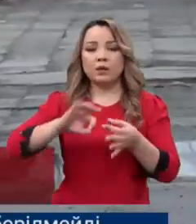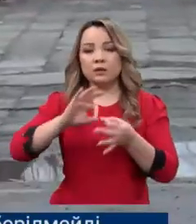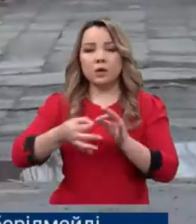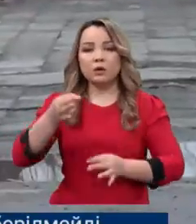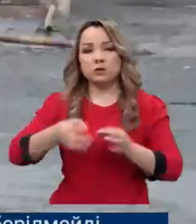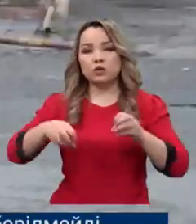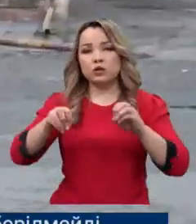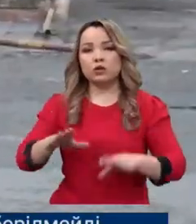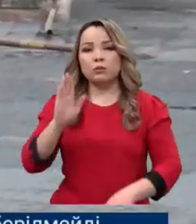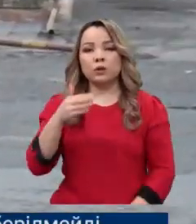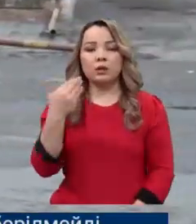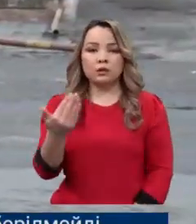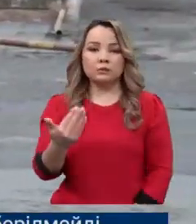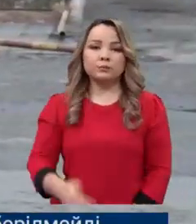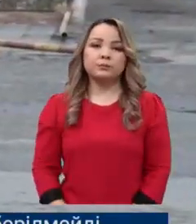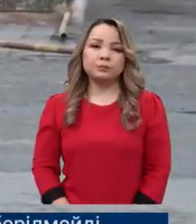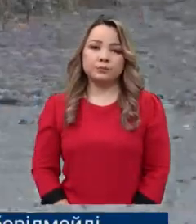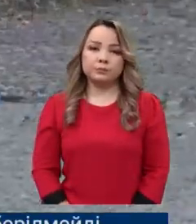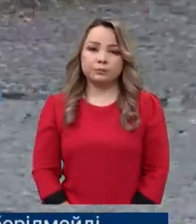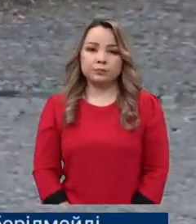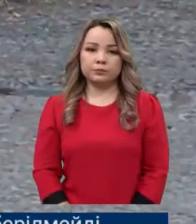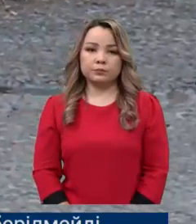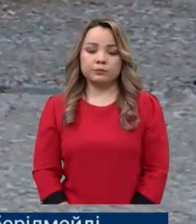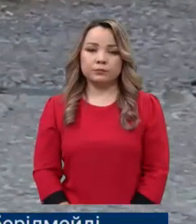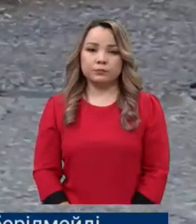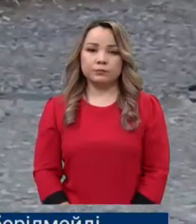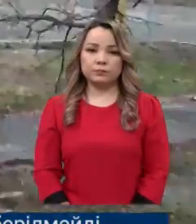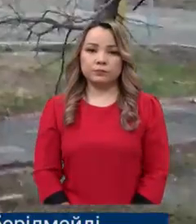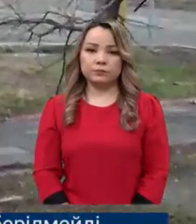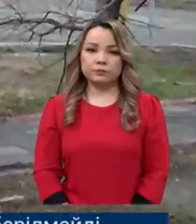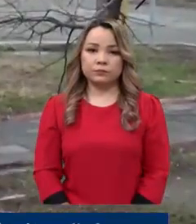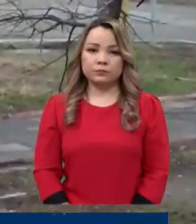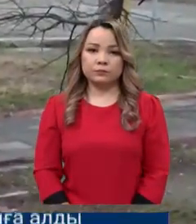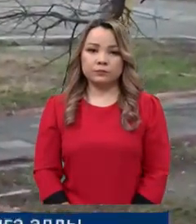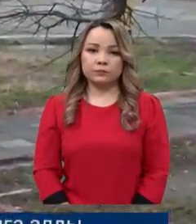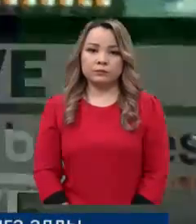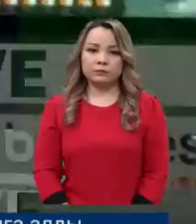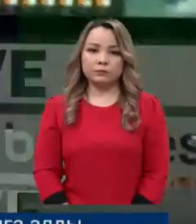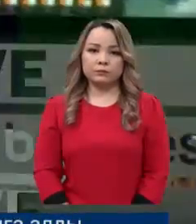сотта шешпек. Мерей Байет, Жанболат Андабаев, Атамекен бизнес арнасы, Тараз.